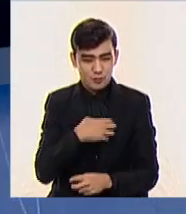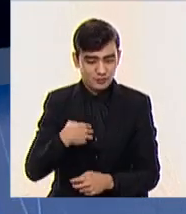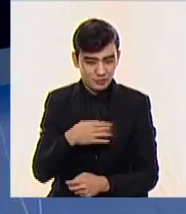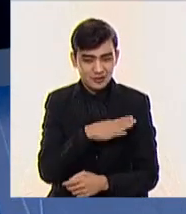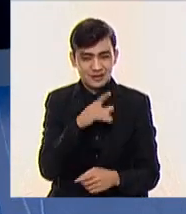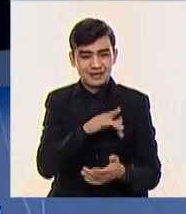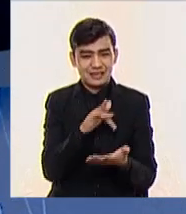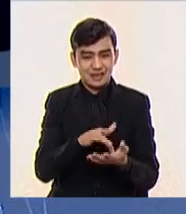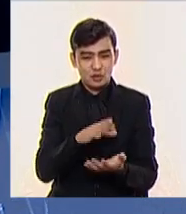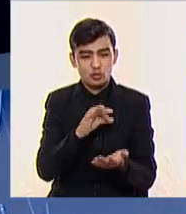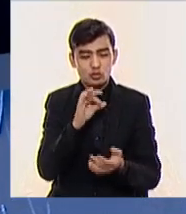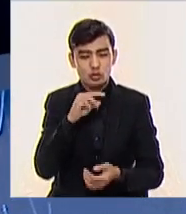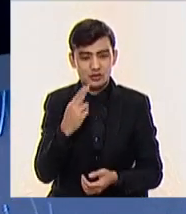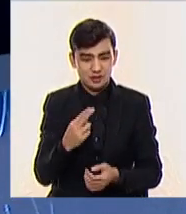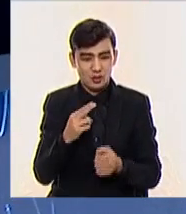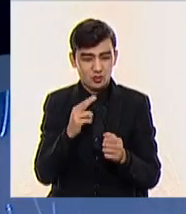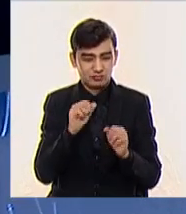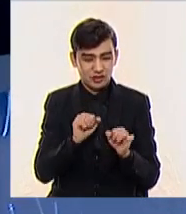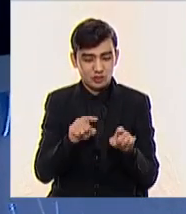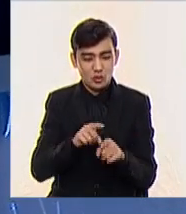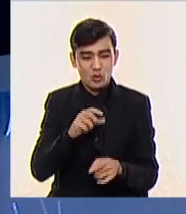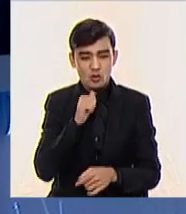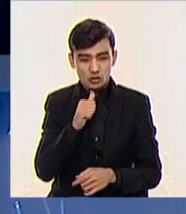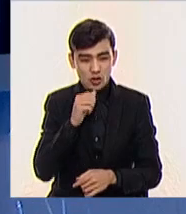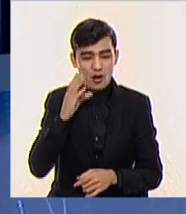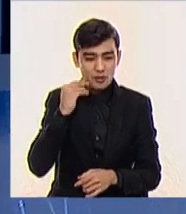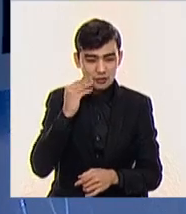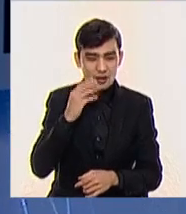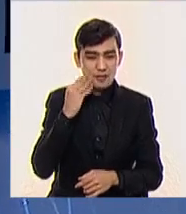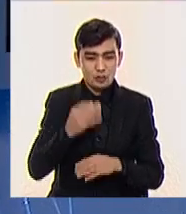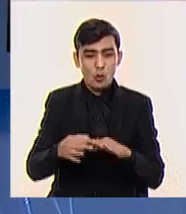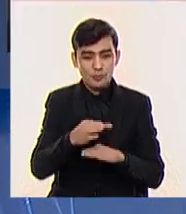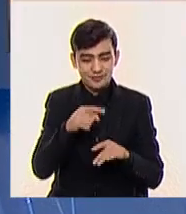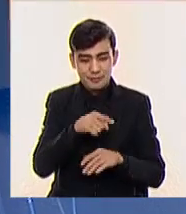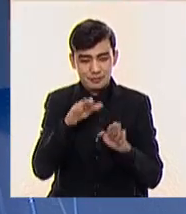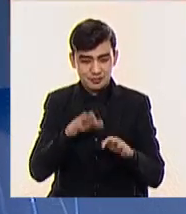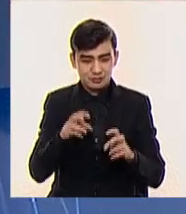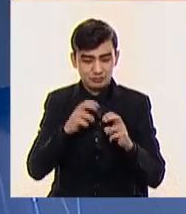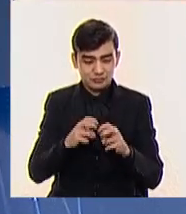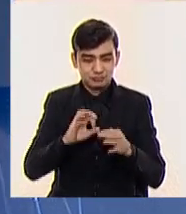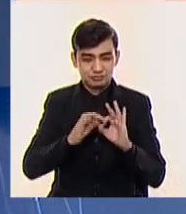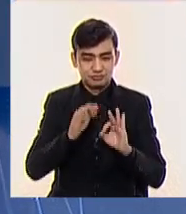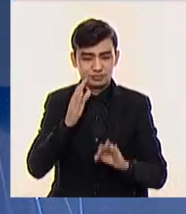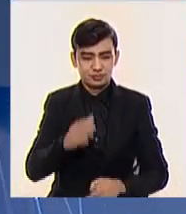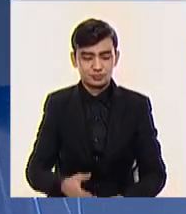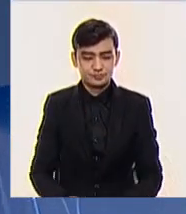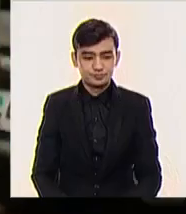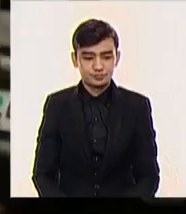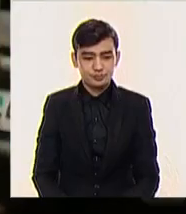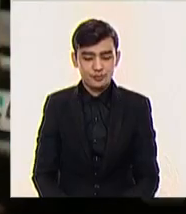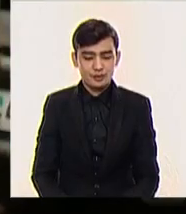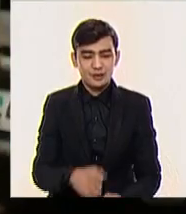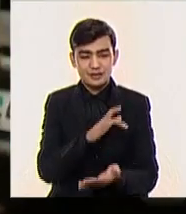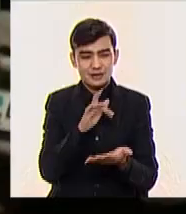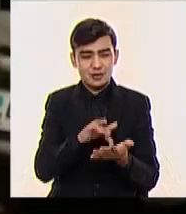центрах оказания соцуслуг, как Читау, Шымкента, Алматы и Алматинской области. Арда Камал расскажет подробнее.